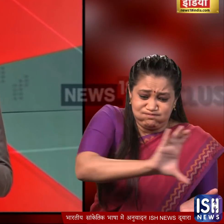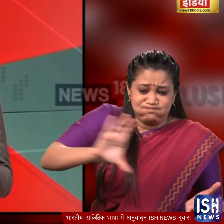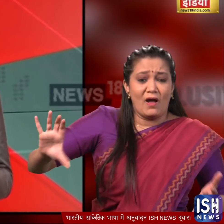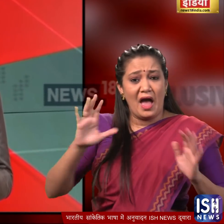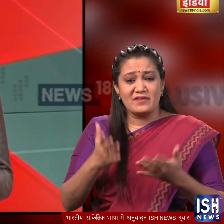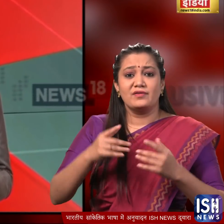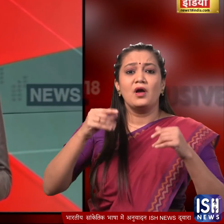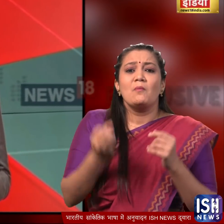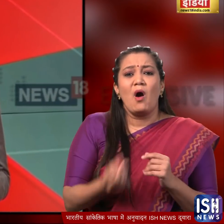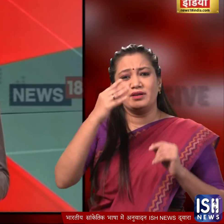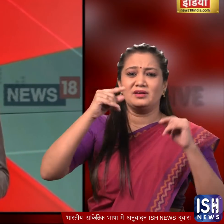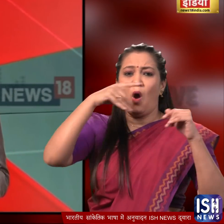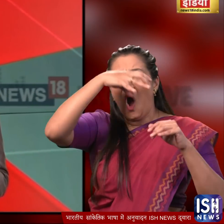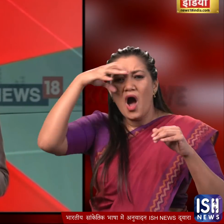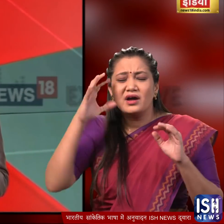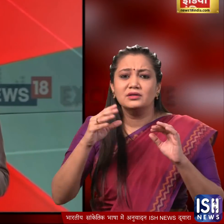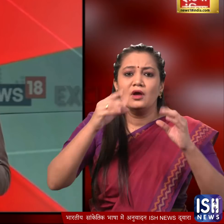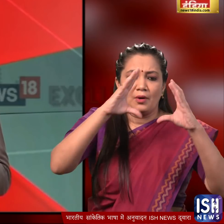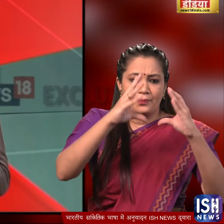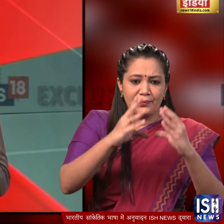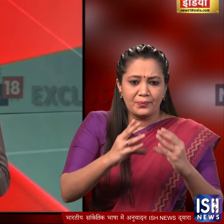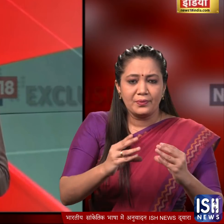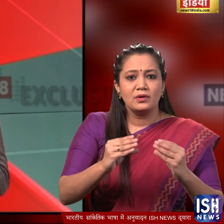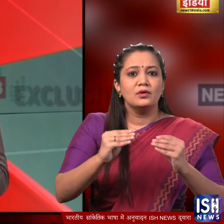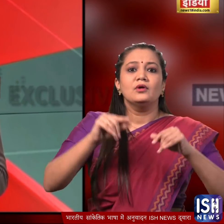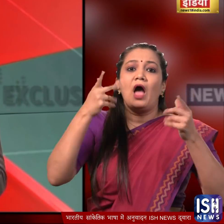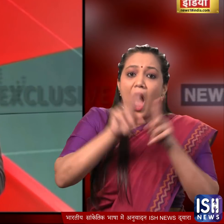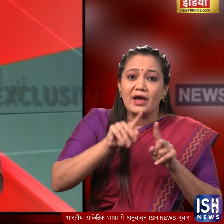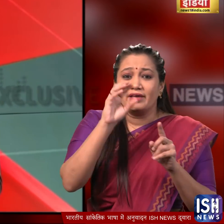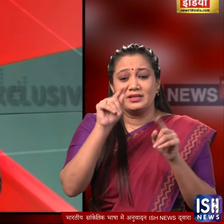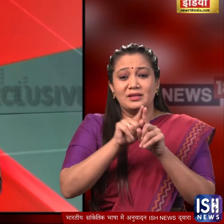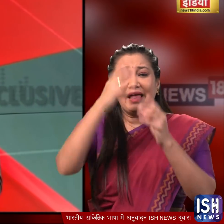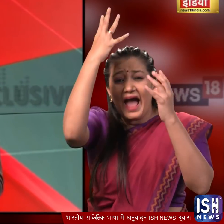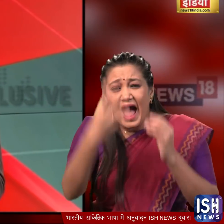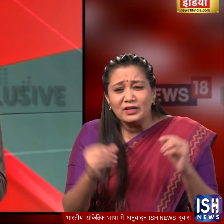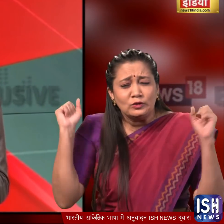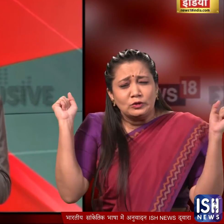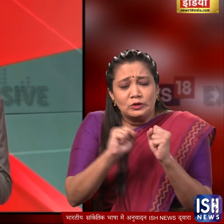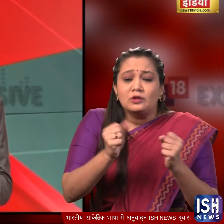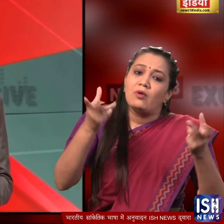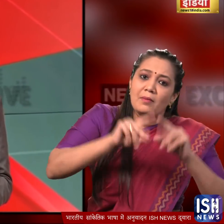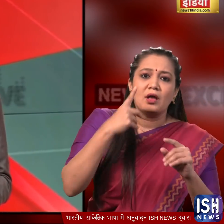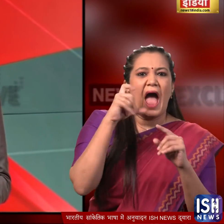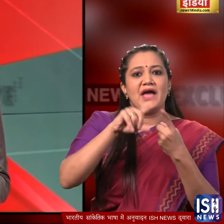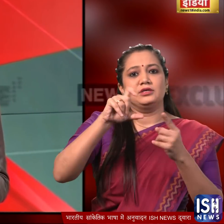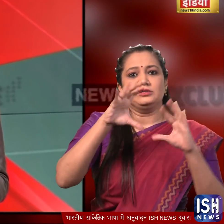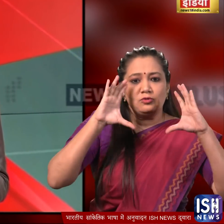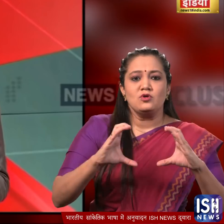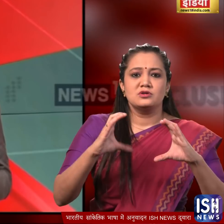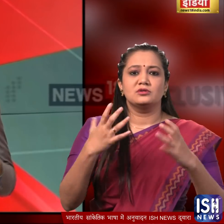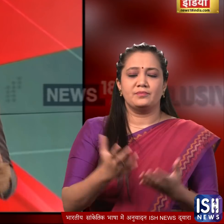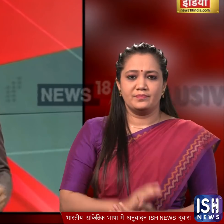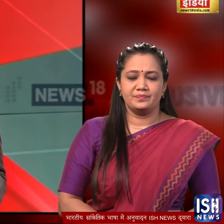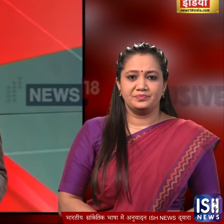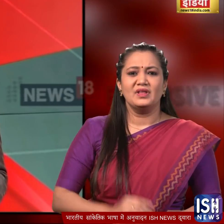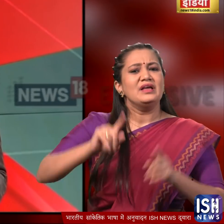है। दिन में तापमान बढ़ने पर बर्फ पिघलती है और रात में तापमान शून्य से नीचे जाते ही पानी बर्फ की चट्टान में तब्दील होने लगता है।